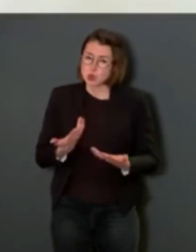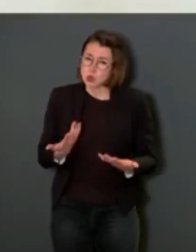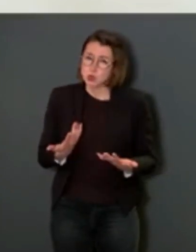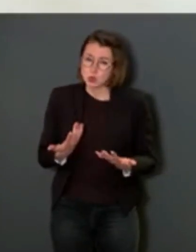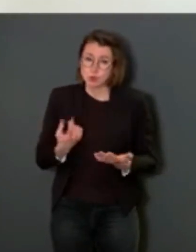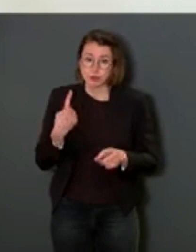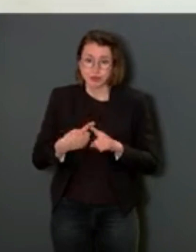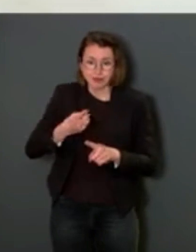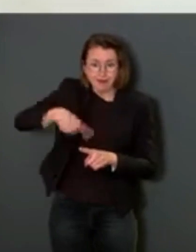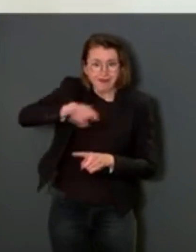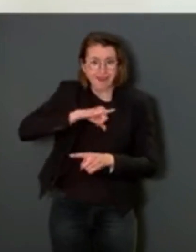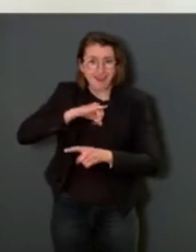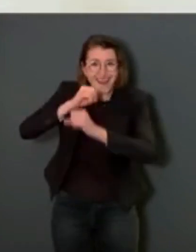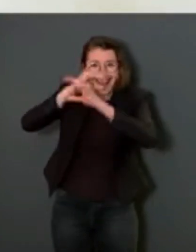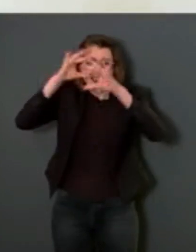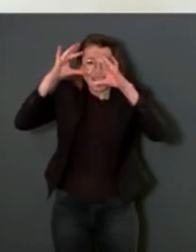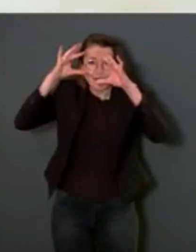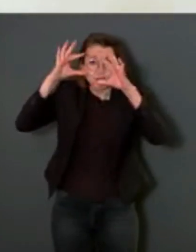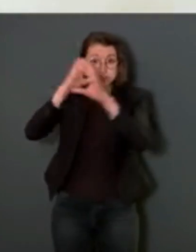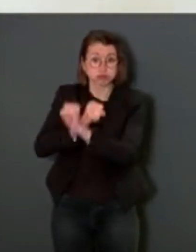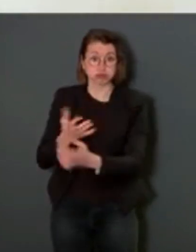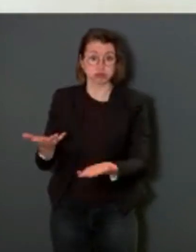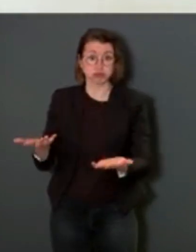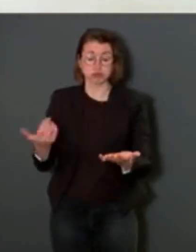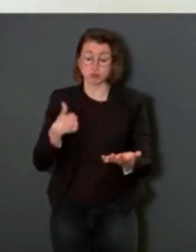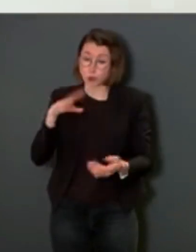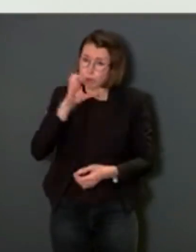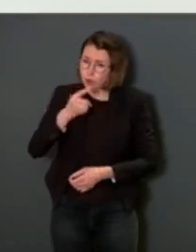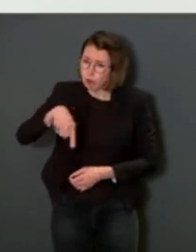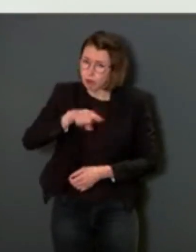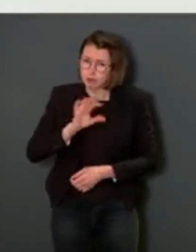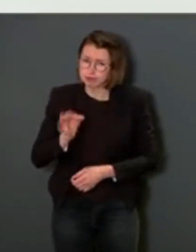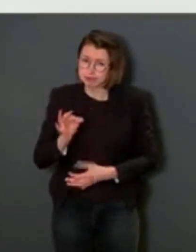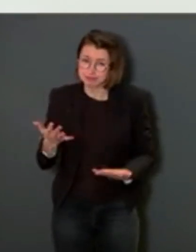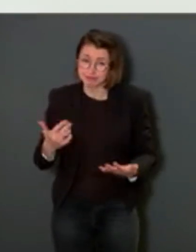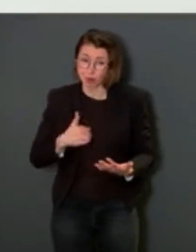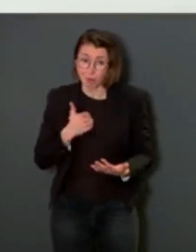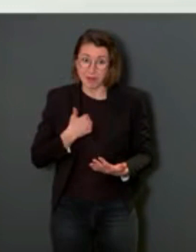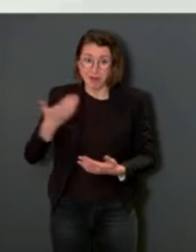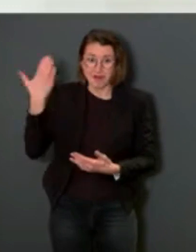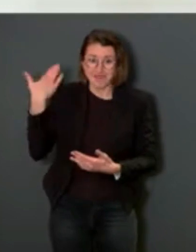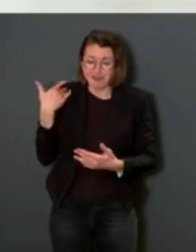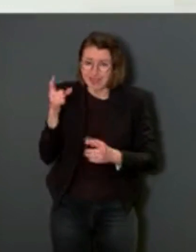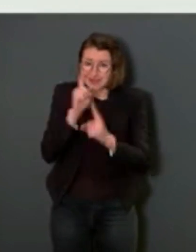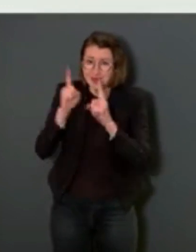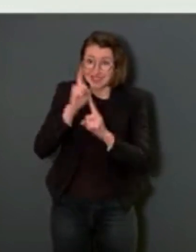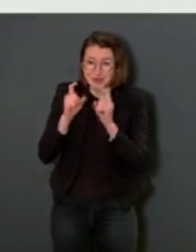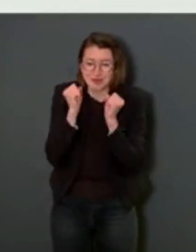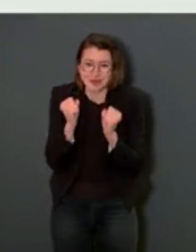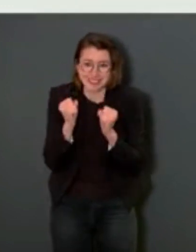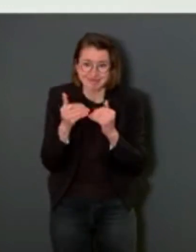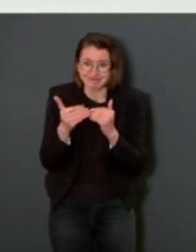et j'aurais moi aussi clairement espéré pouvoir annoncer une autre décision aujourd'hui, mais je reste